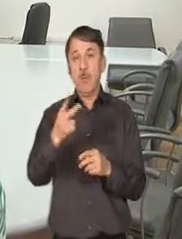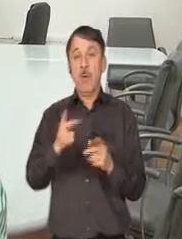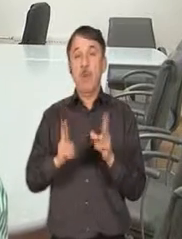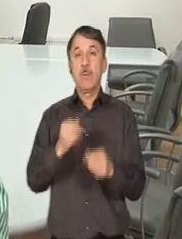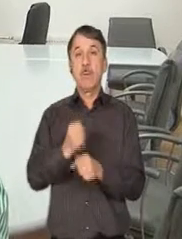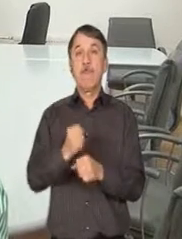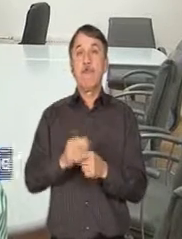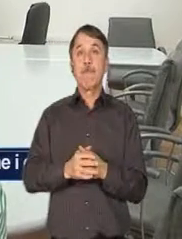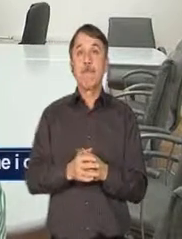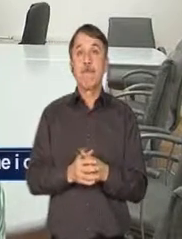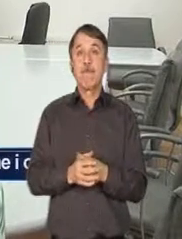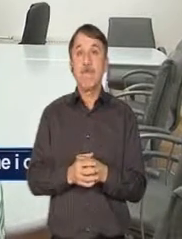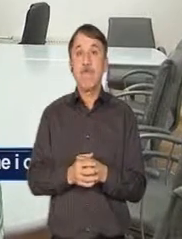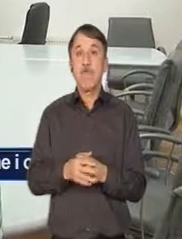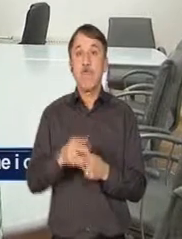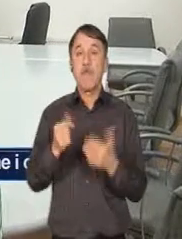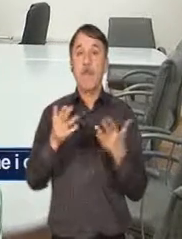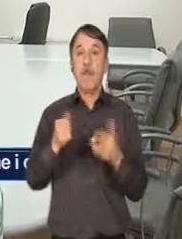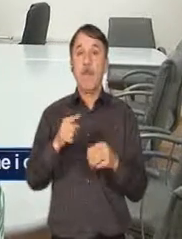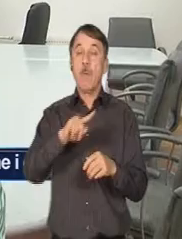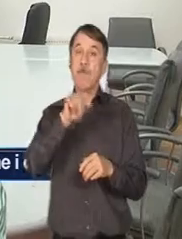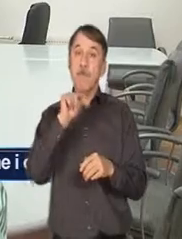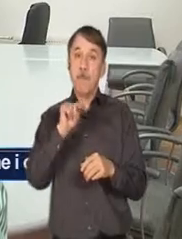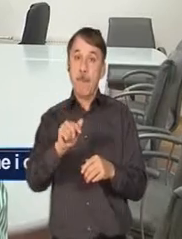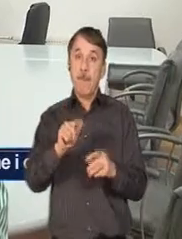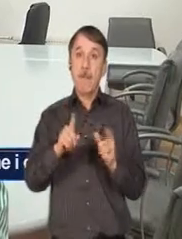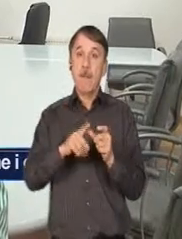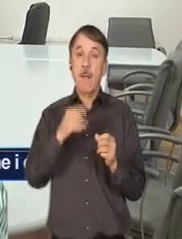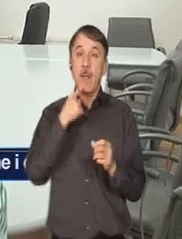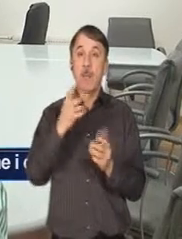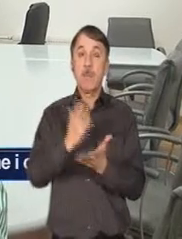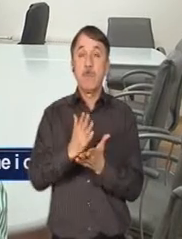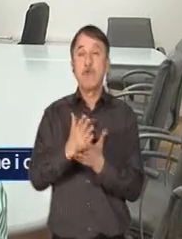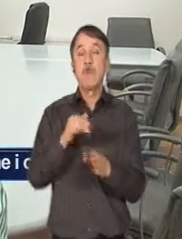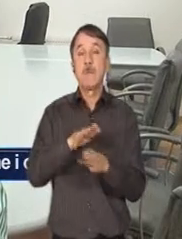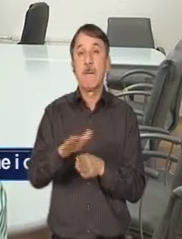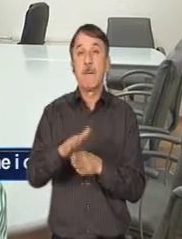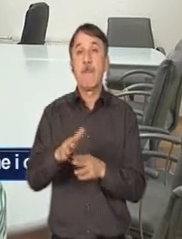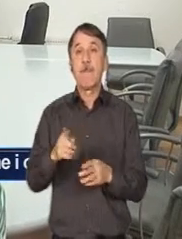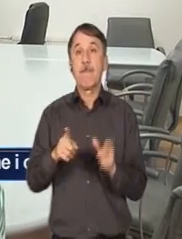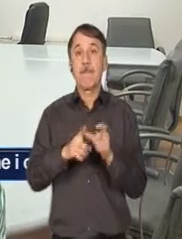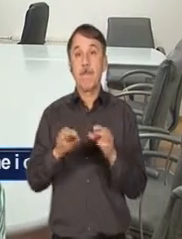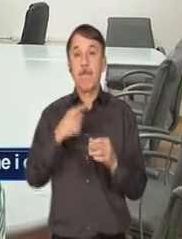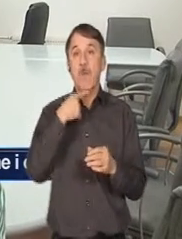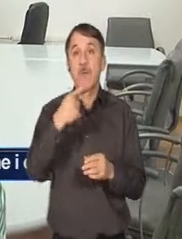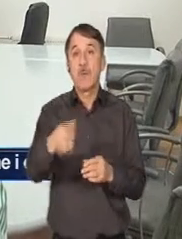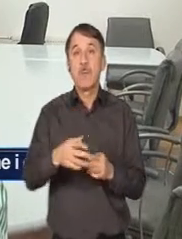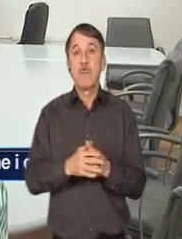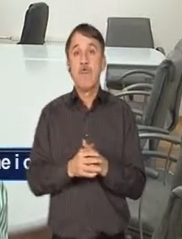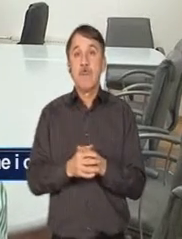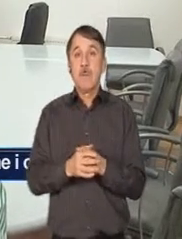da sprovedemo javnu licitaciju. Sve ako nešto ne ostane neizlicitirano, možda se dobije po toj početnoj ceni, neposrednom